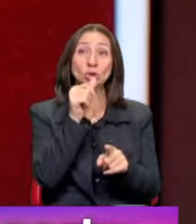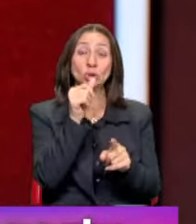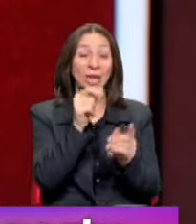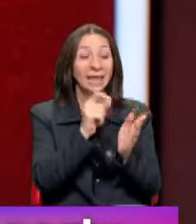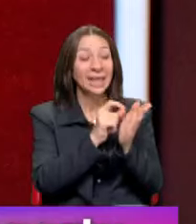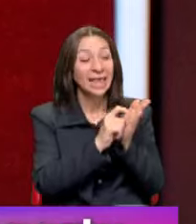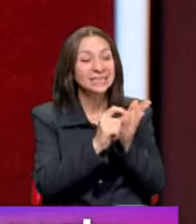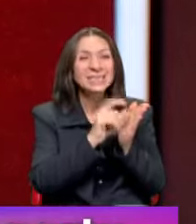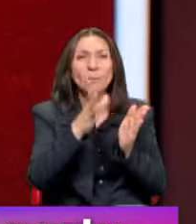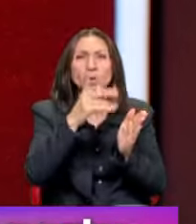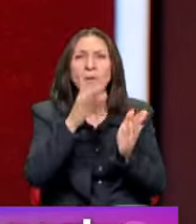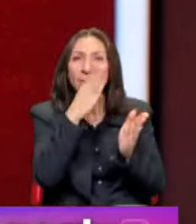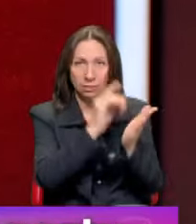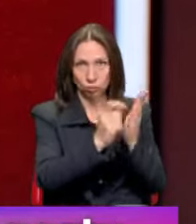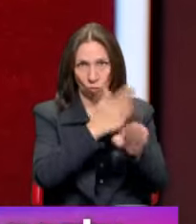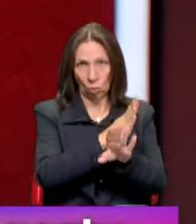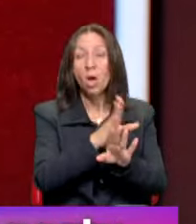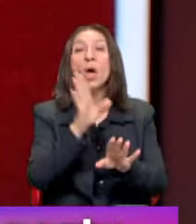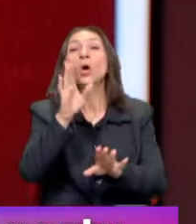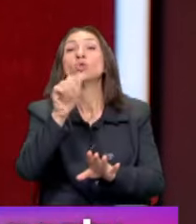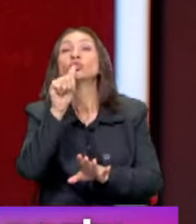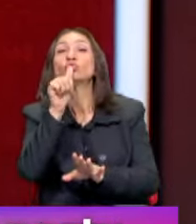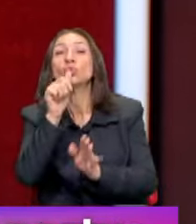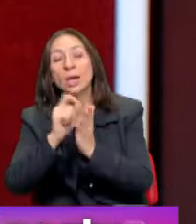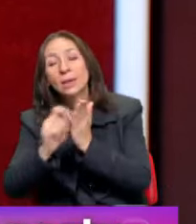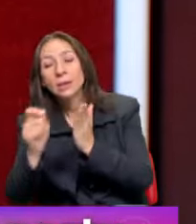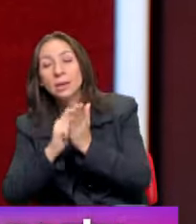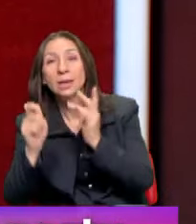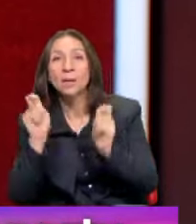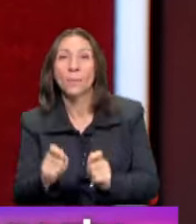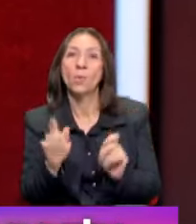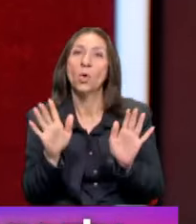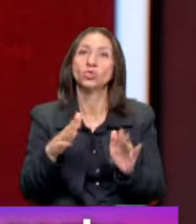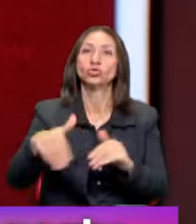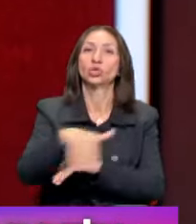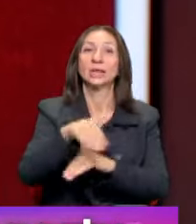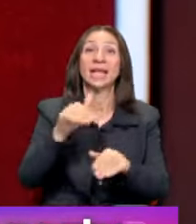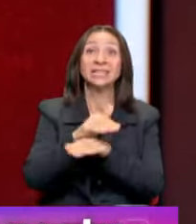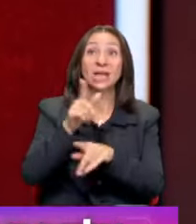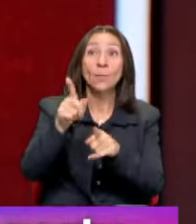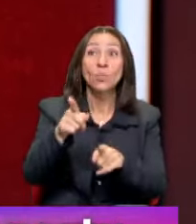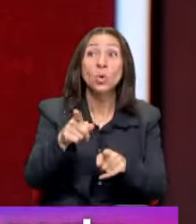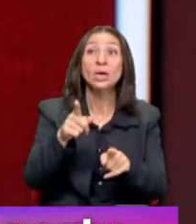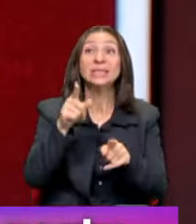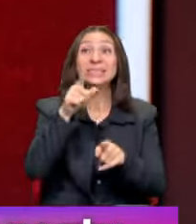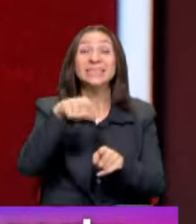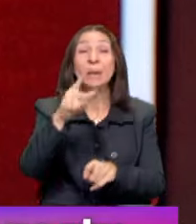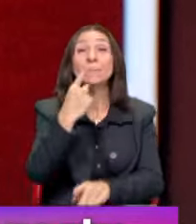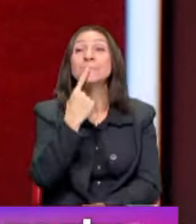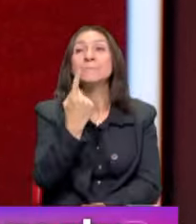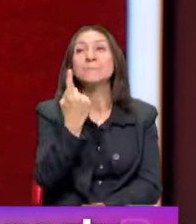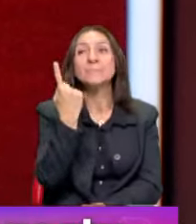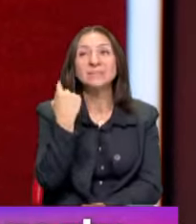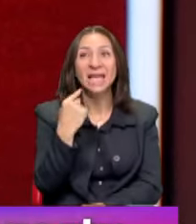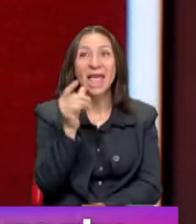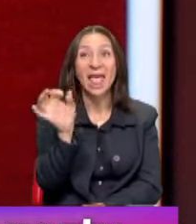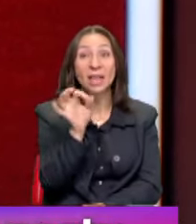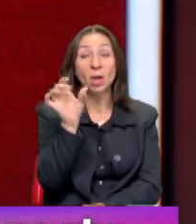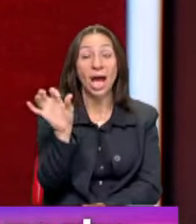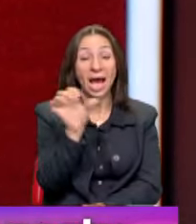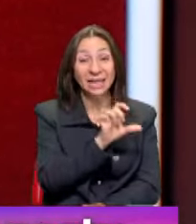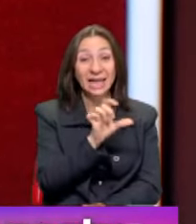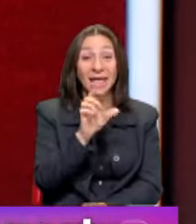yazmayı tercih ediyor ya da pembe tablolar çizmeyi maalesef tercih ediyor sokakta Yaşanan bu sizleri bir sene önce Eylül ayına